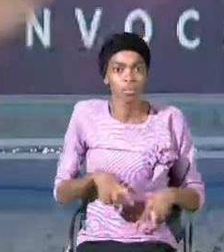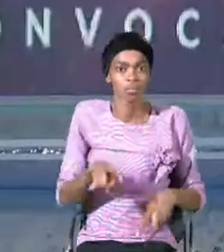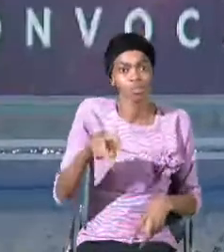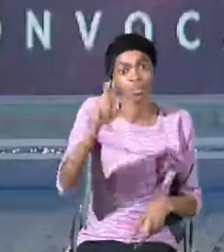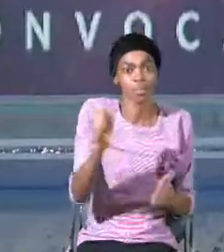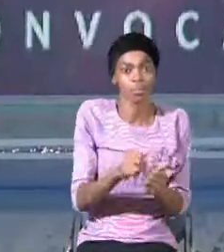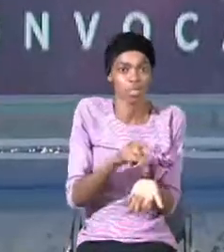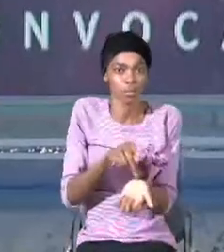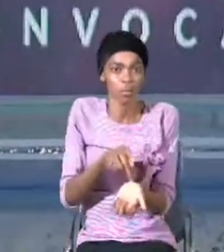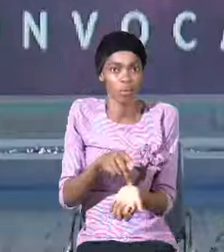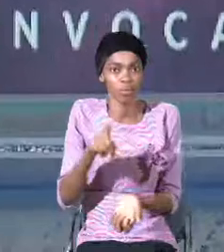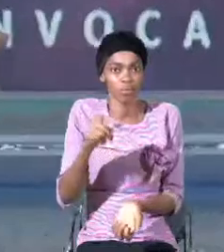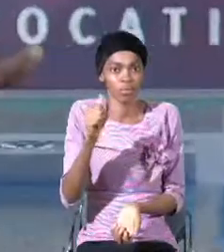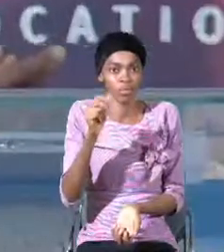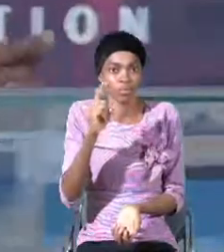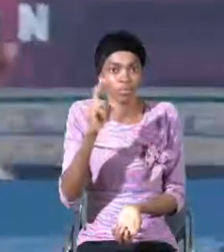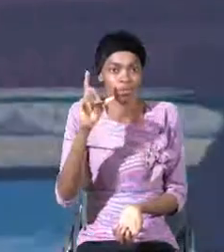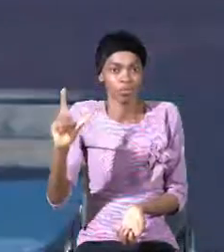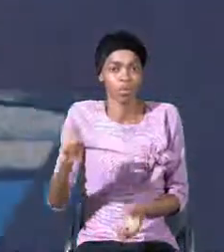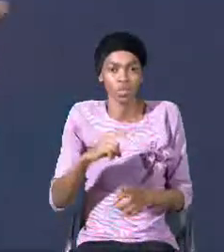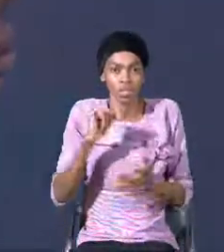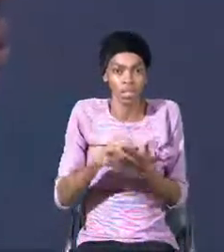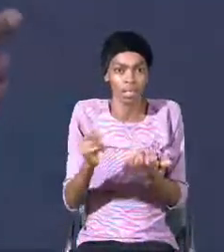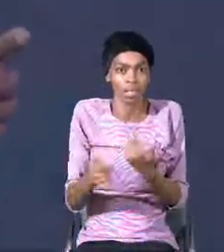Beaucoup voyaient avec Saul ce jour-là.